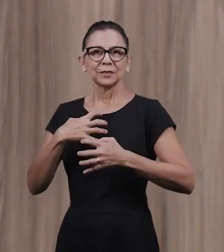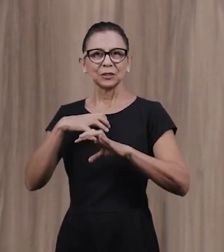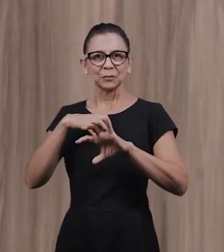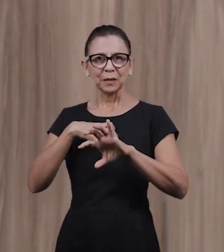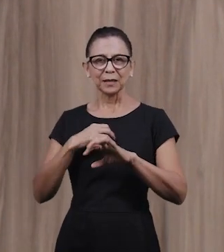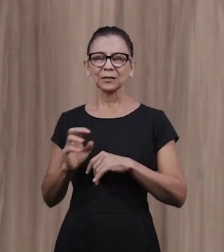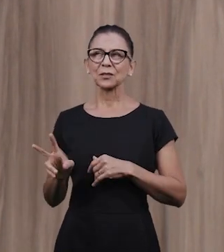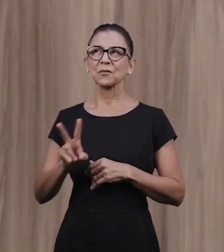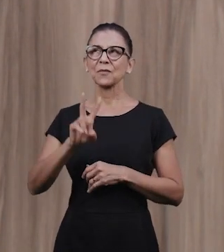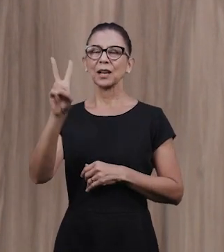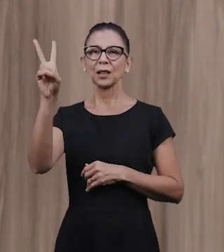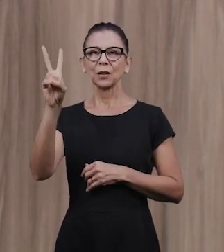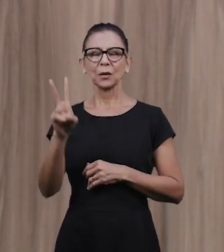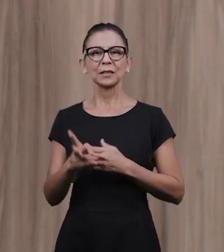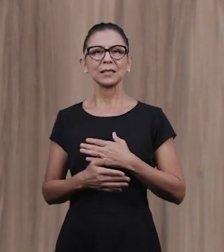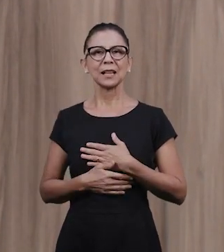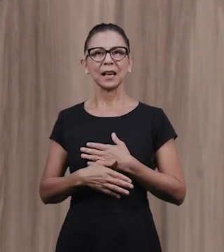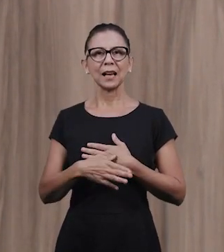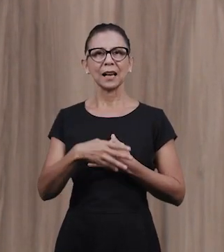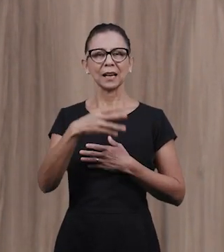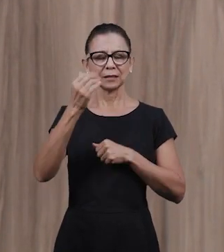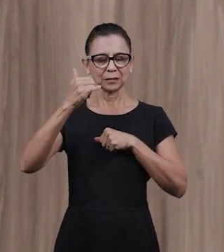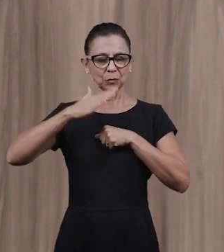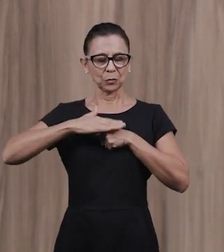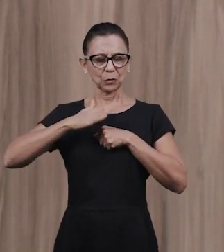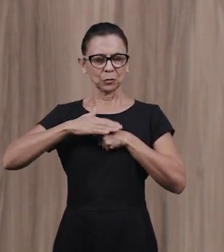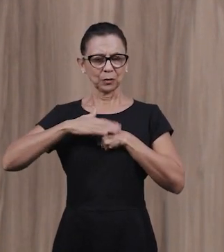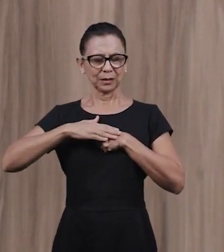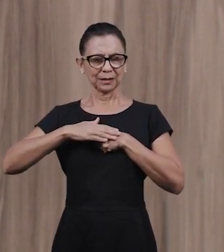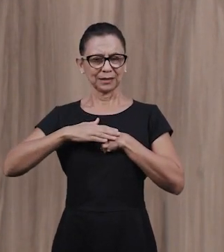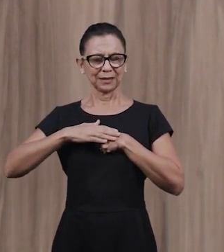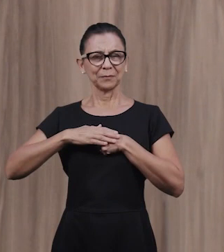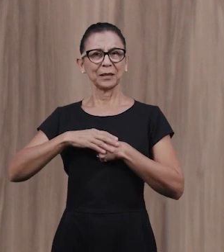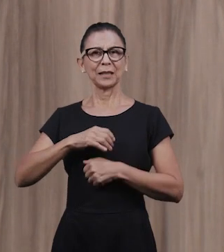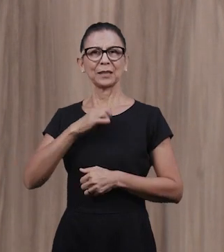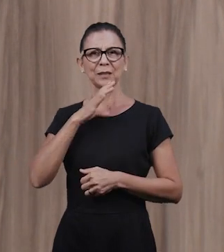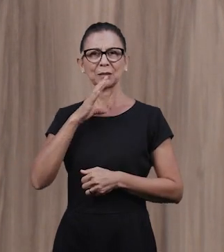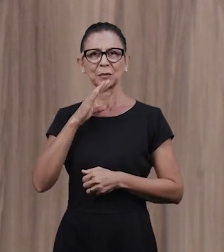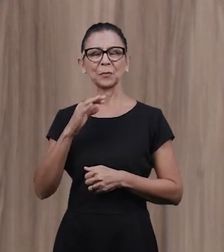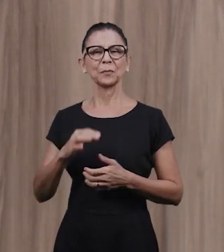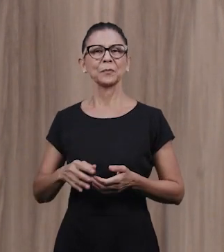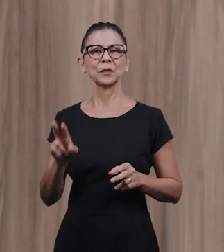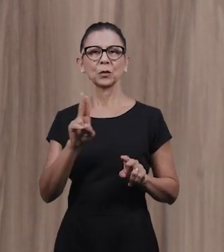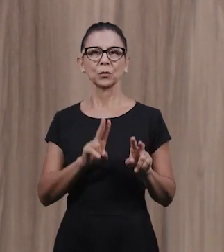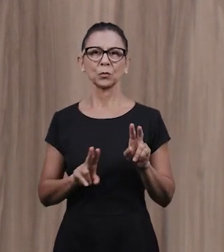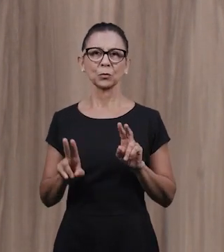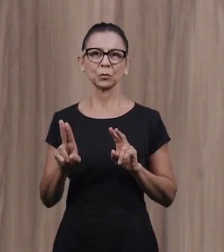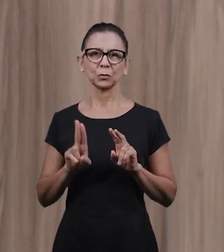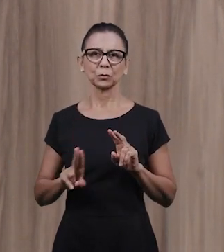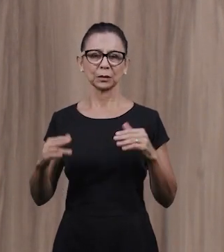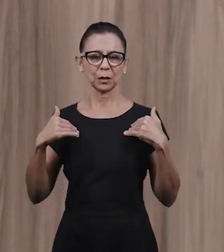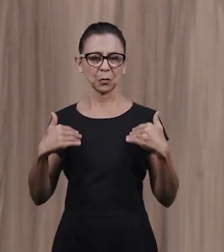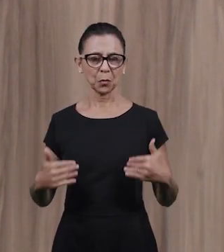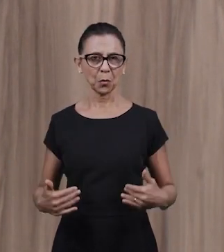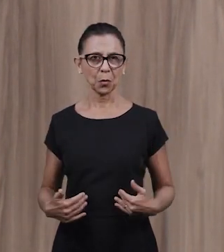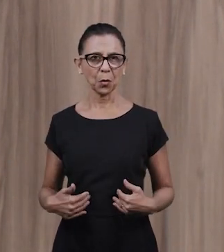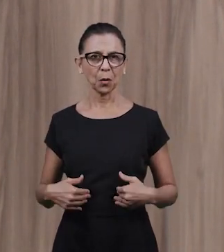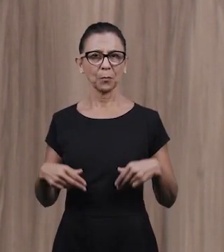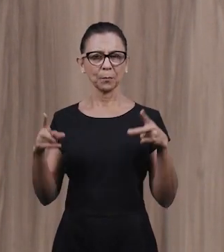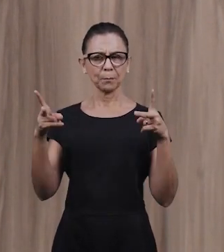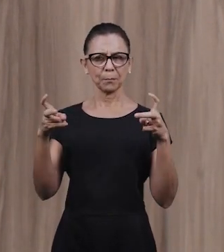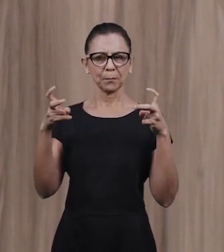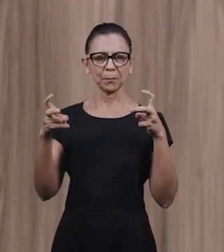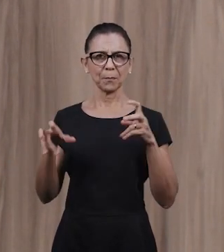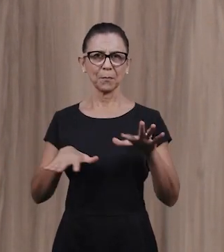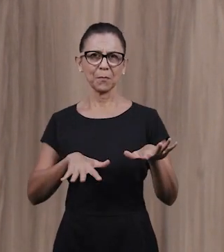valeurs, connaître soi-même, aux autres et le monde, en plus d'utiliser le corps, le sens et le mouvement.